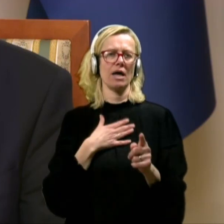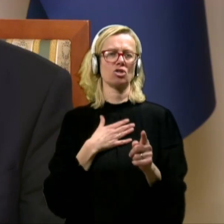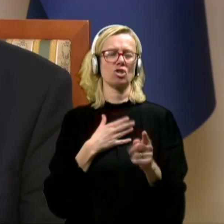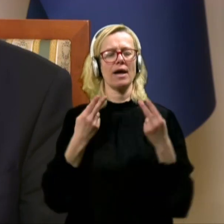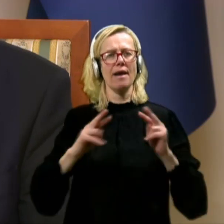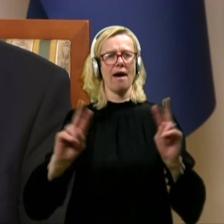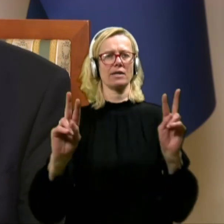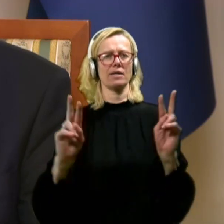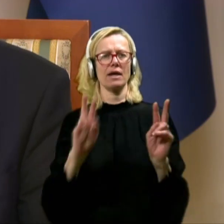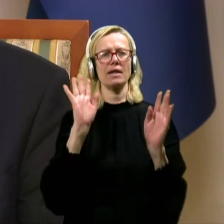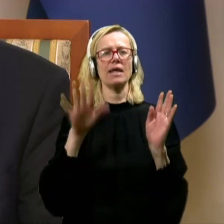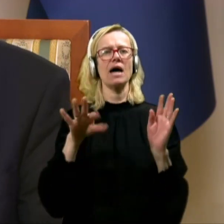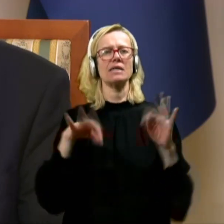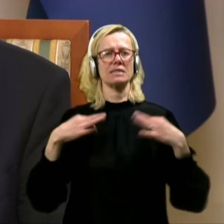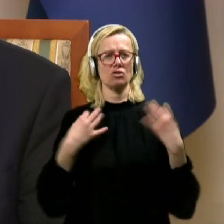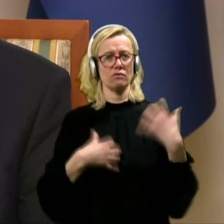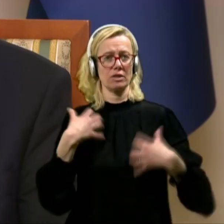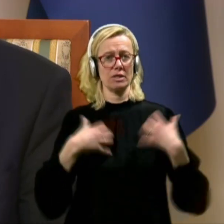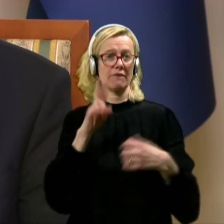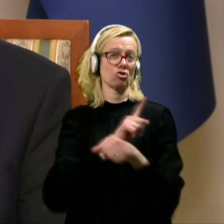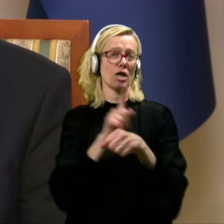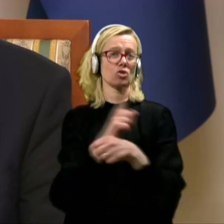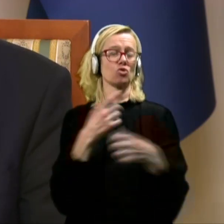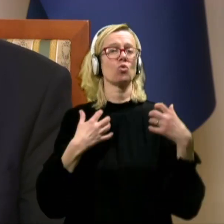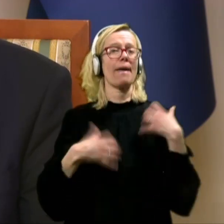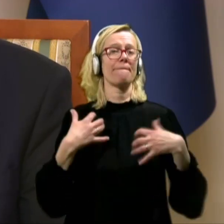na zdravstveno krizo v času epidemije.